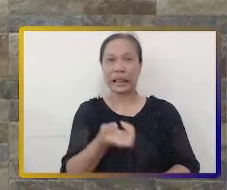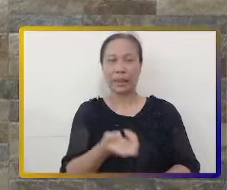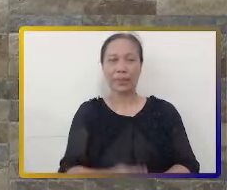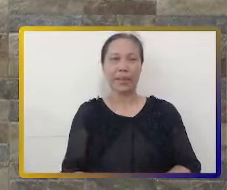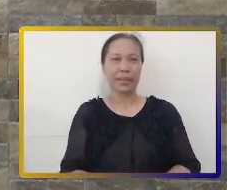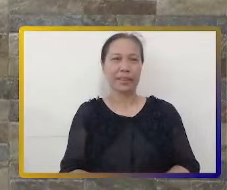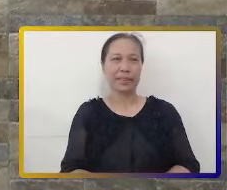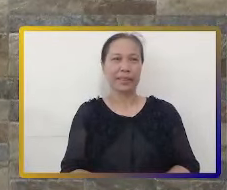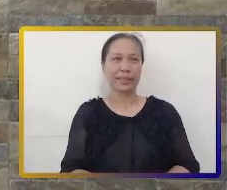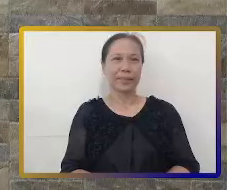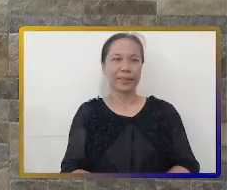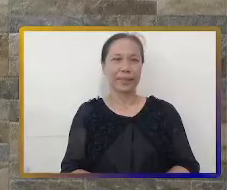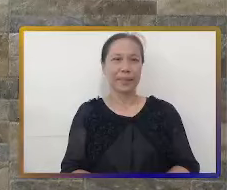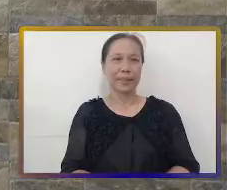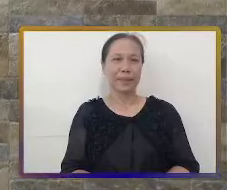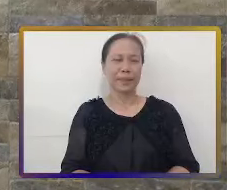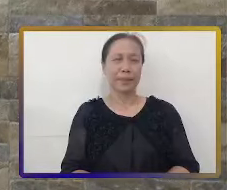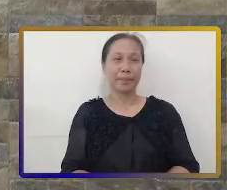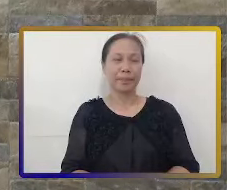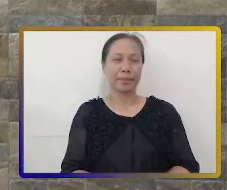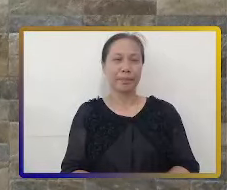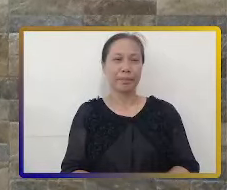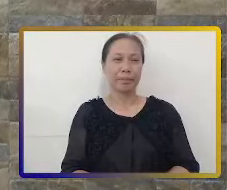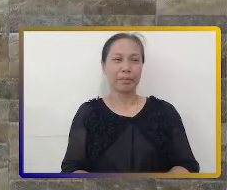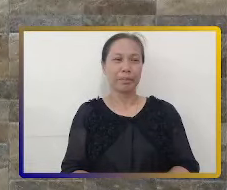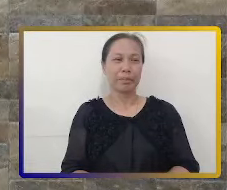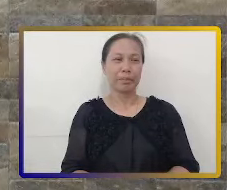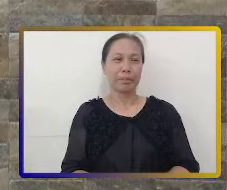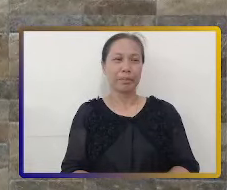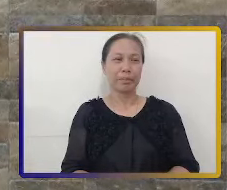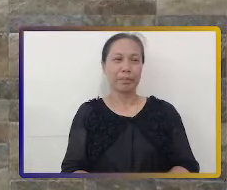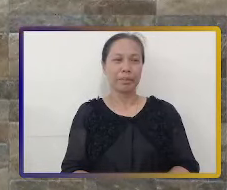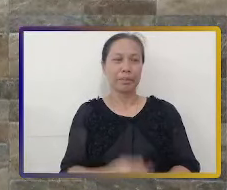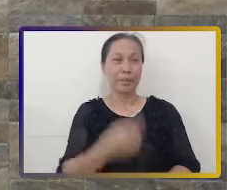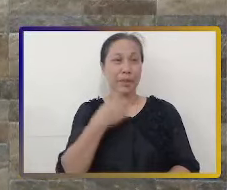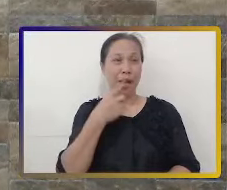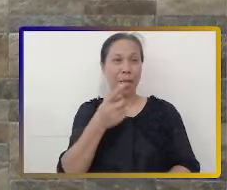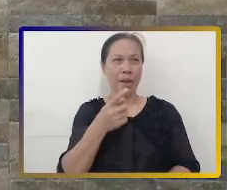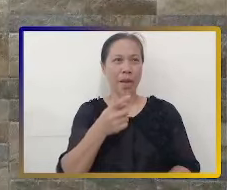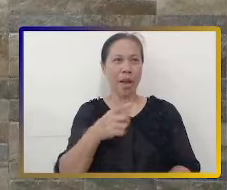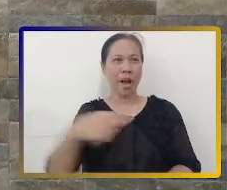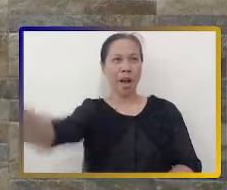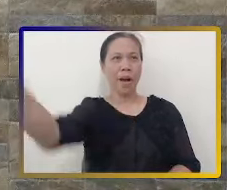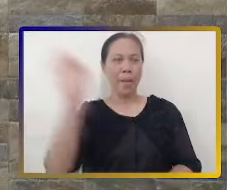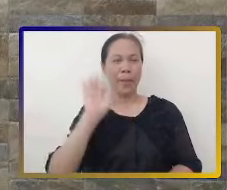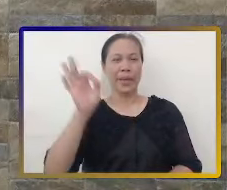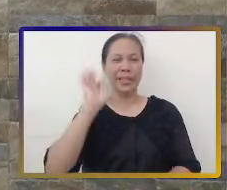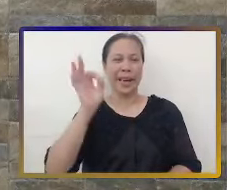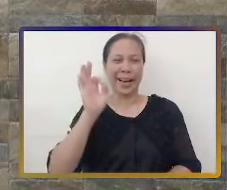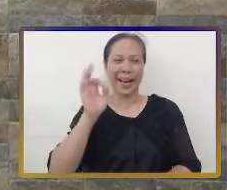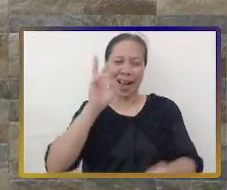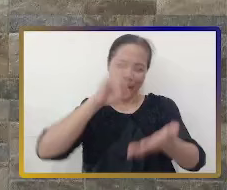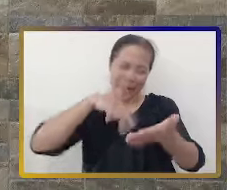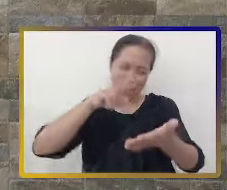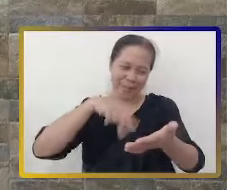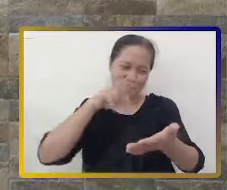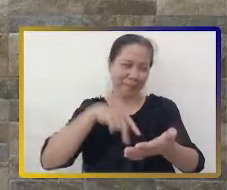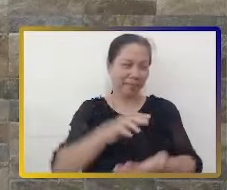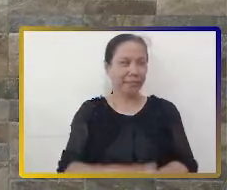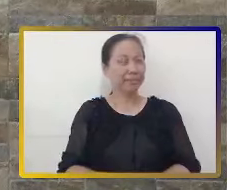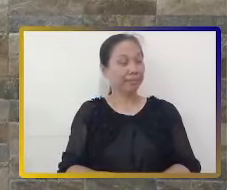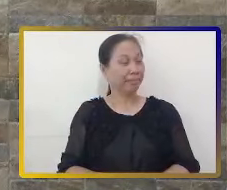nung sabi nung isang mangangaral basa